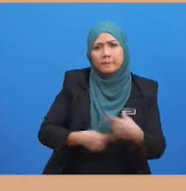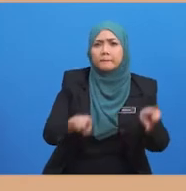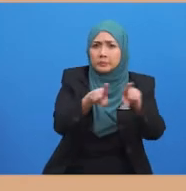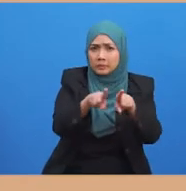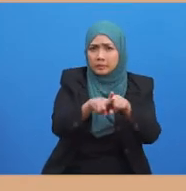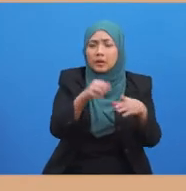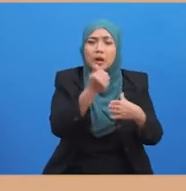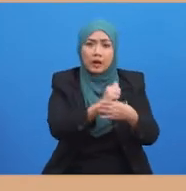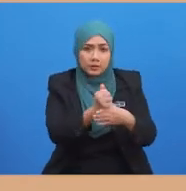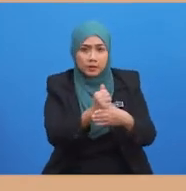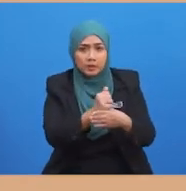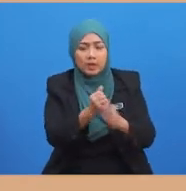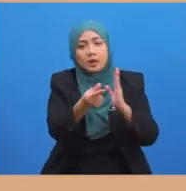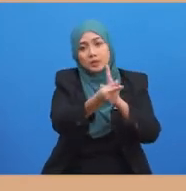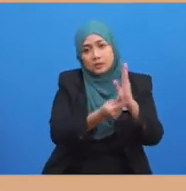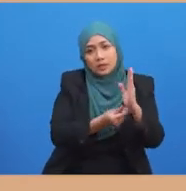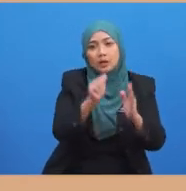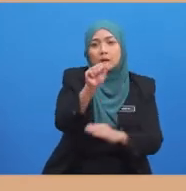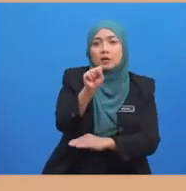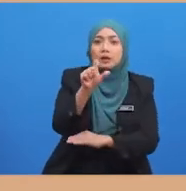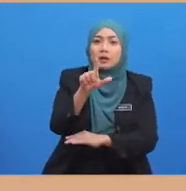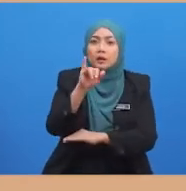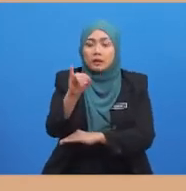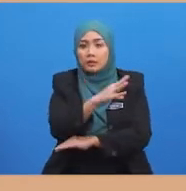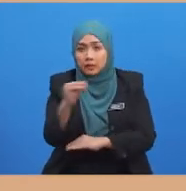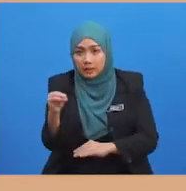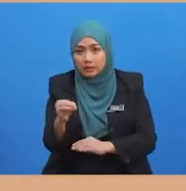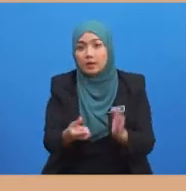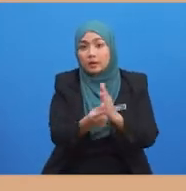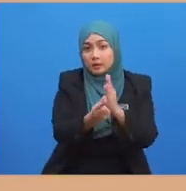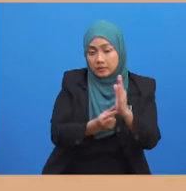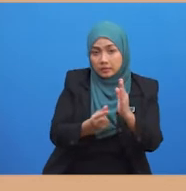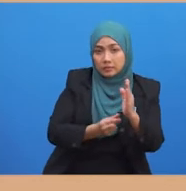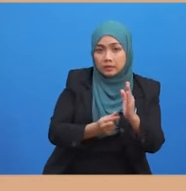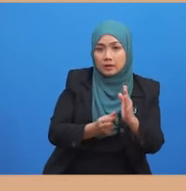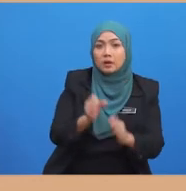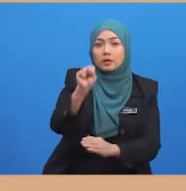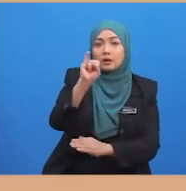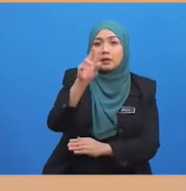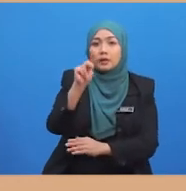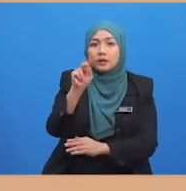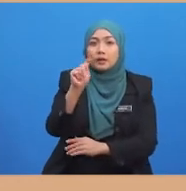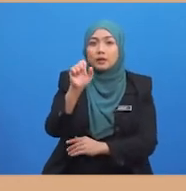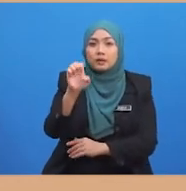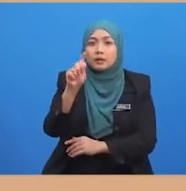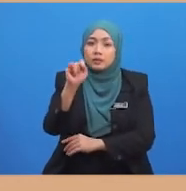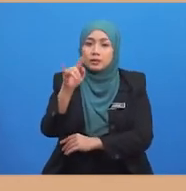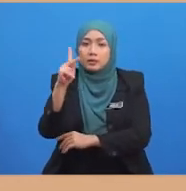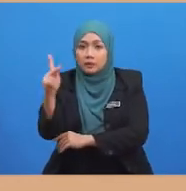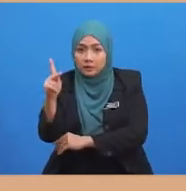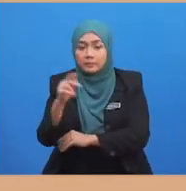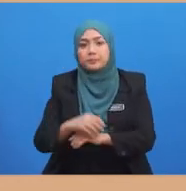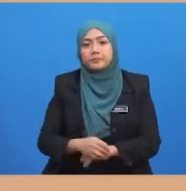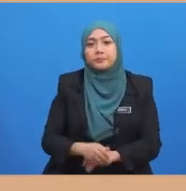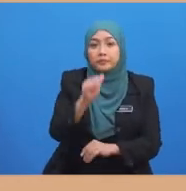persamaan antara getah asli dan getah sintetik? A. Sejenis